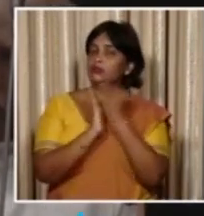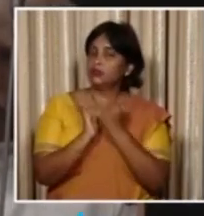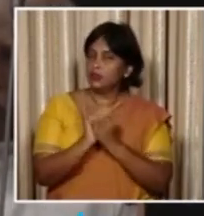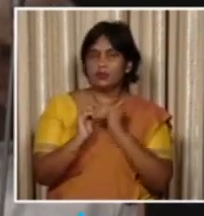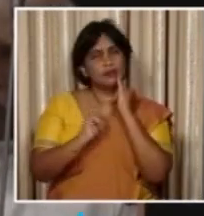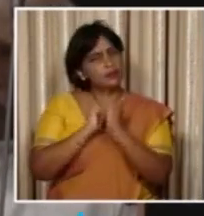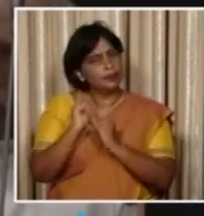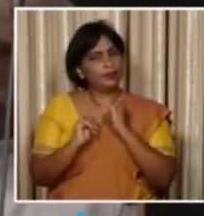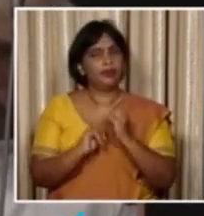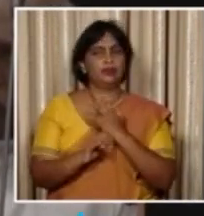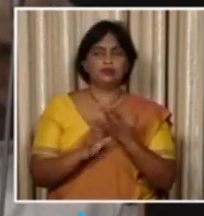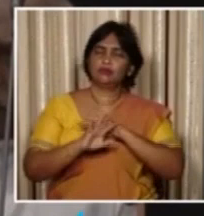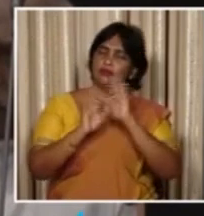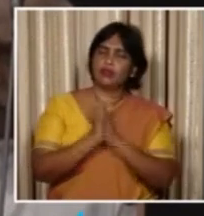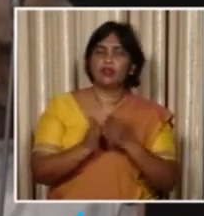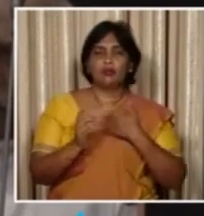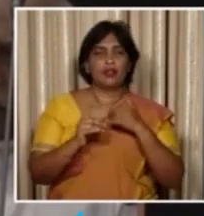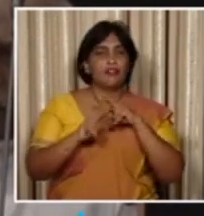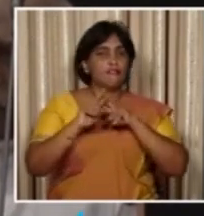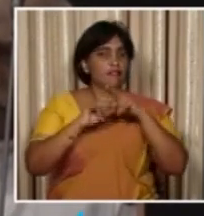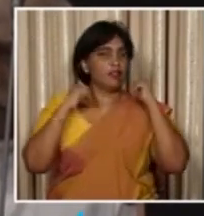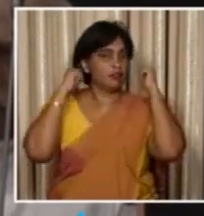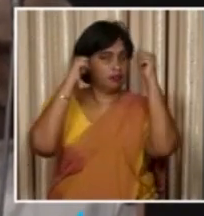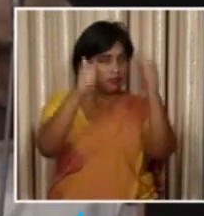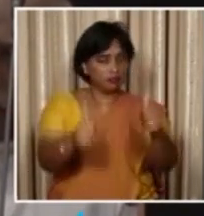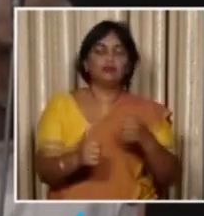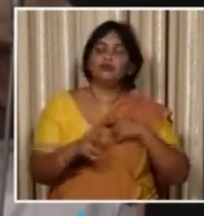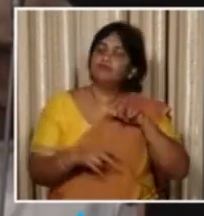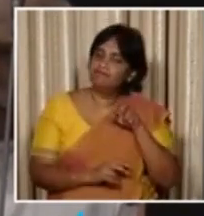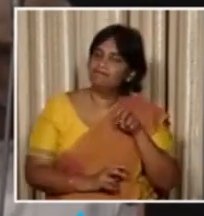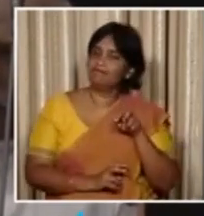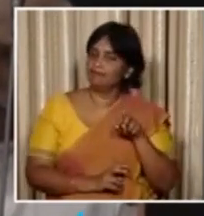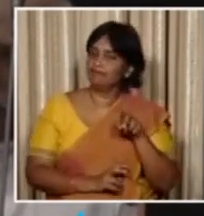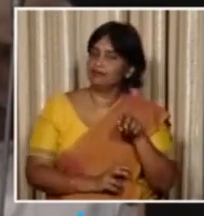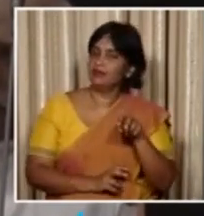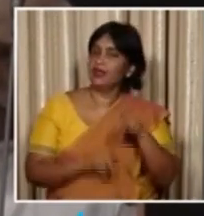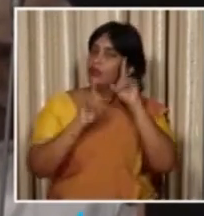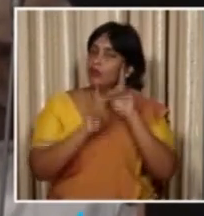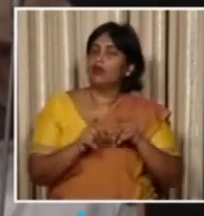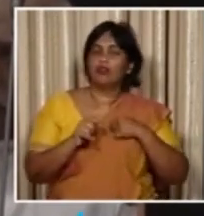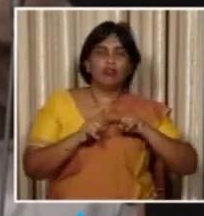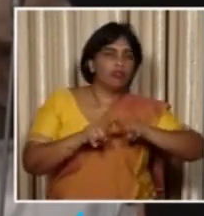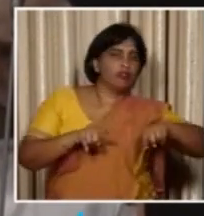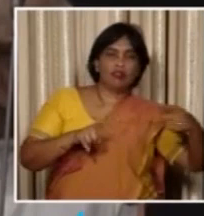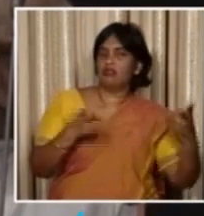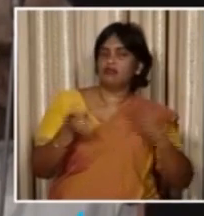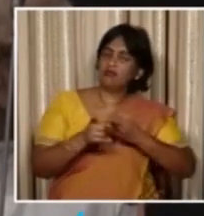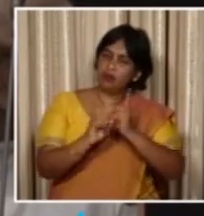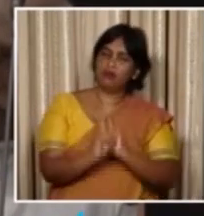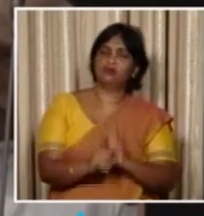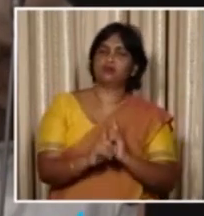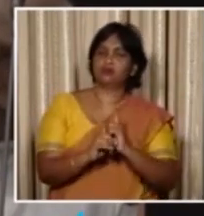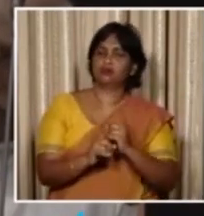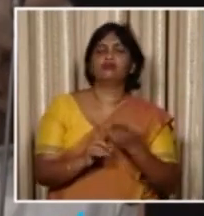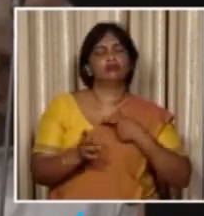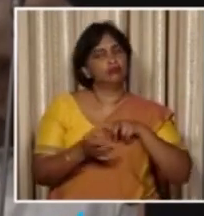ಅಪವಾದ ಪಾಚಾಲ್ ಮೆದ ಅಪಿ ವೆಲ್ ಪಾಲಮ ತರಣೆಯ ಕರಂಟ ಪಟಂಗತ್ತ ಮೇ ಮಗ ಹೆರ ವಿನ ಮಗ ನತಿಭಾವ ಅಪಿ